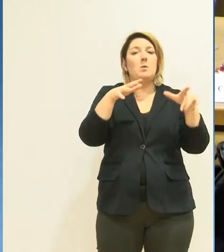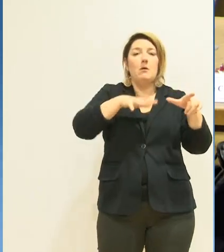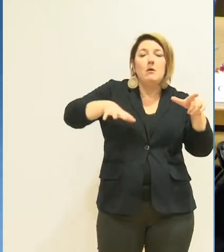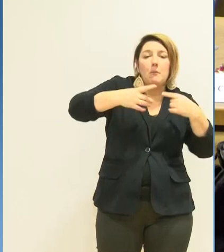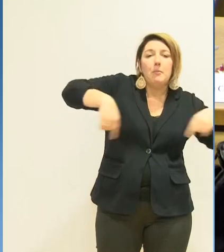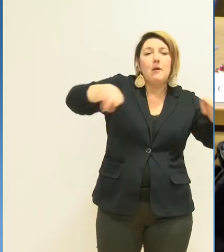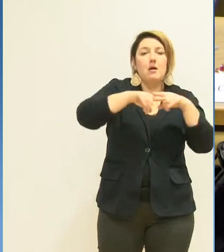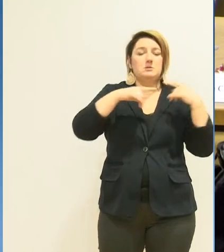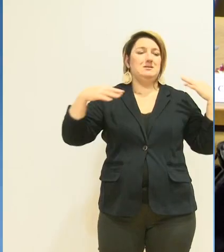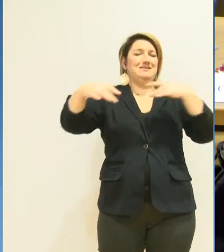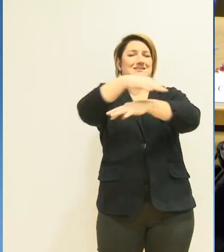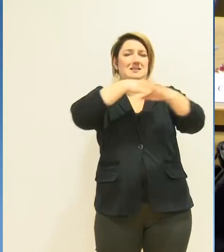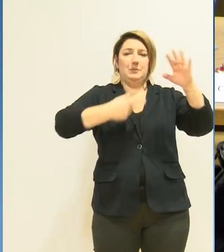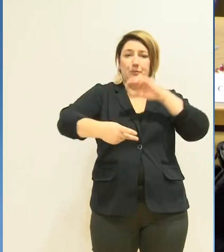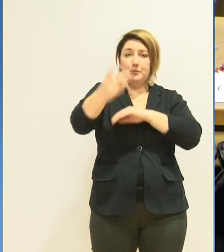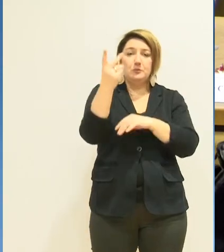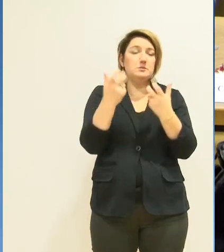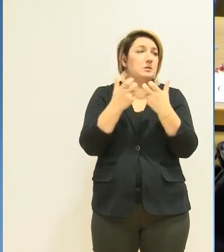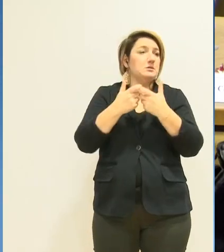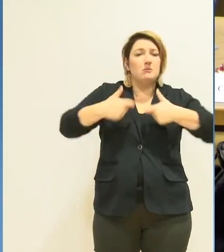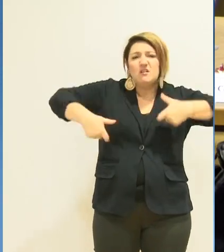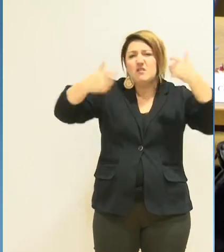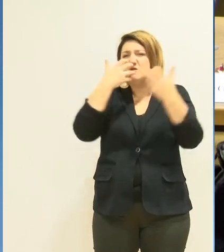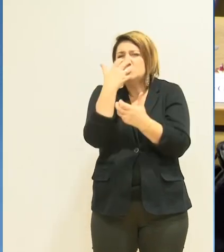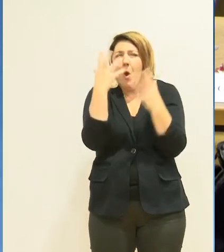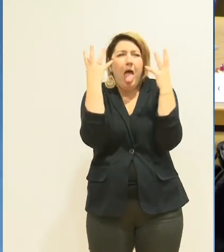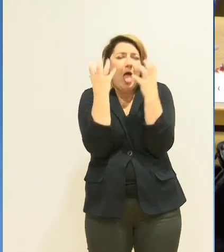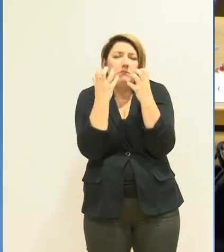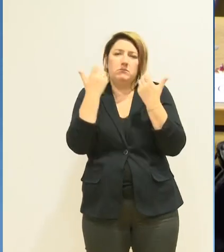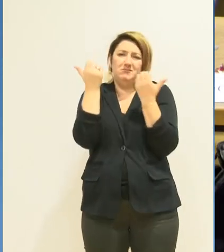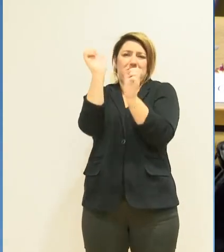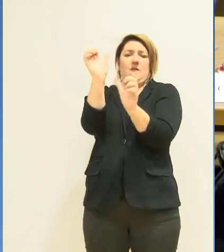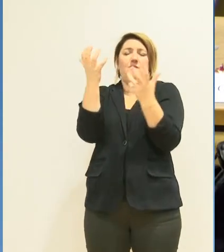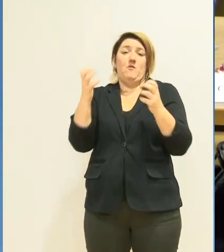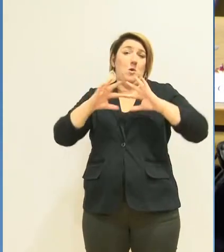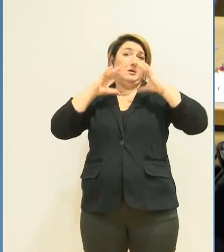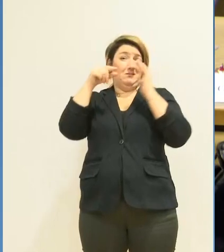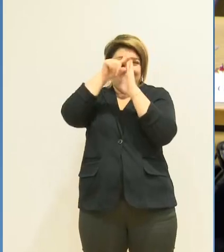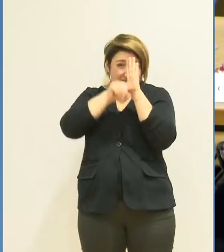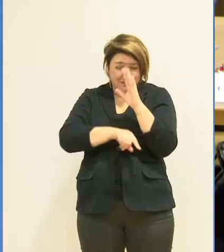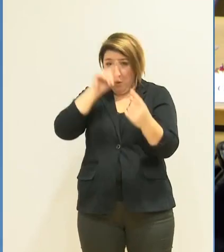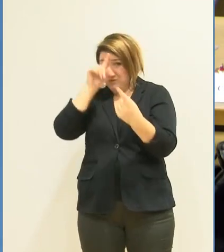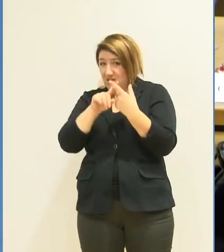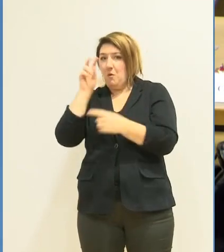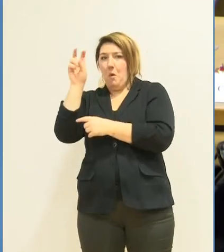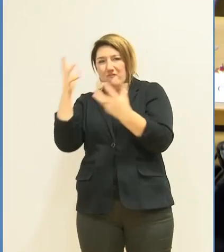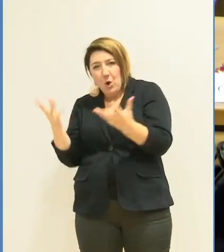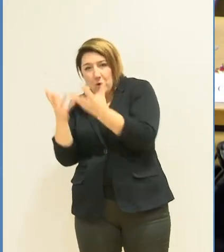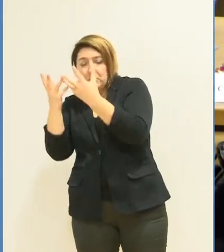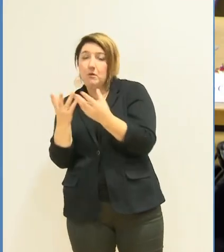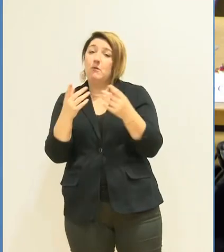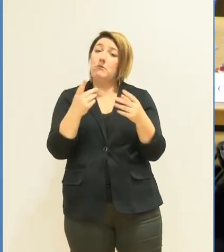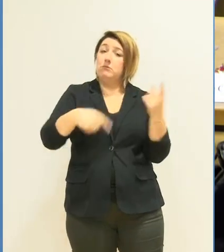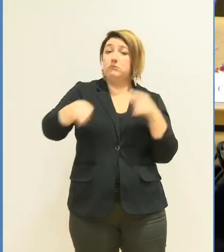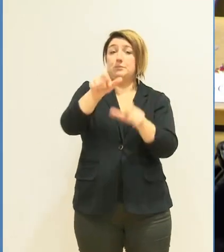et la lutte contre les îlots de chaleur par exemple toutes ces mesures sont autant en faveur de l'environnement de la qualité